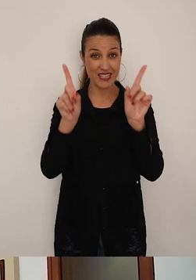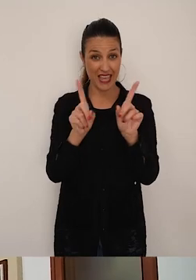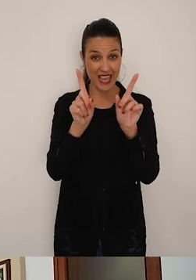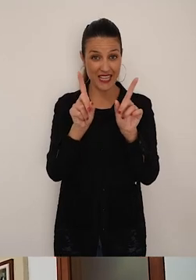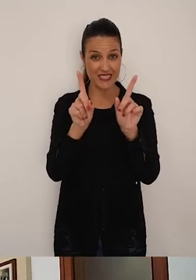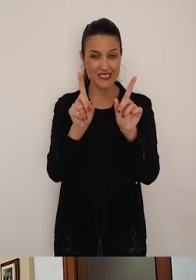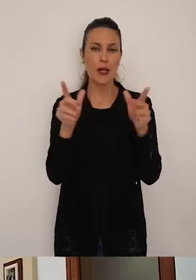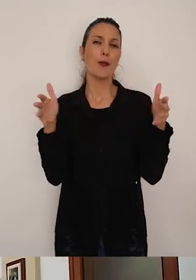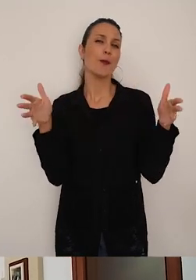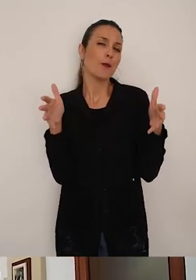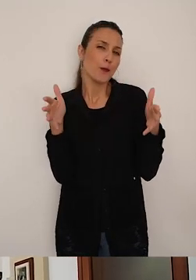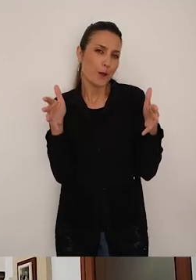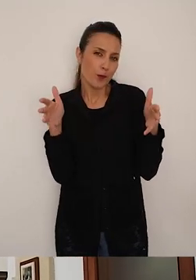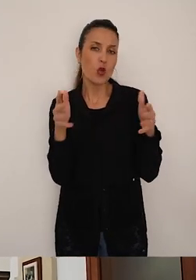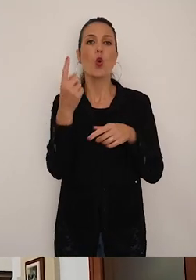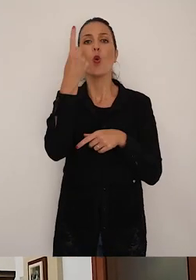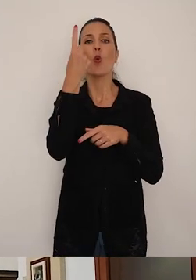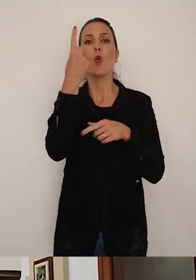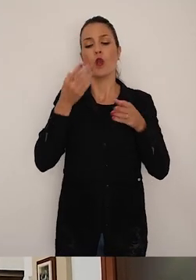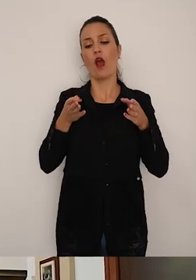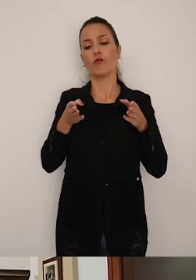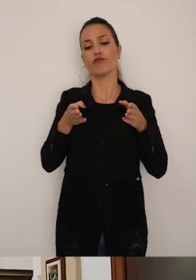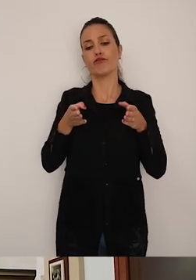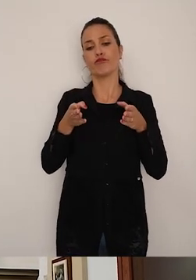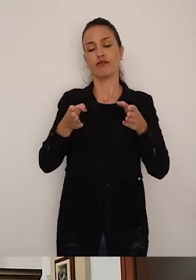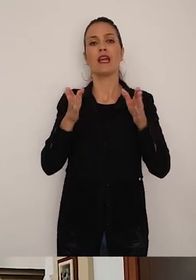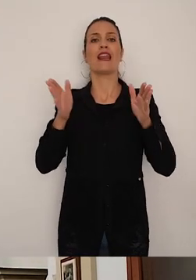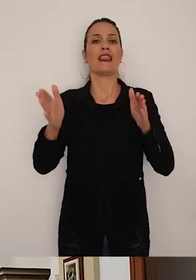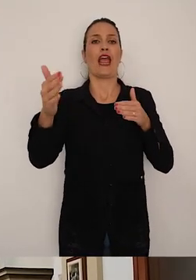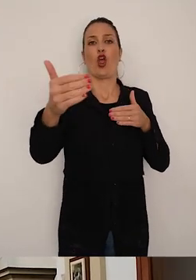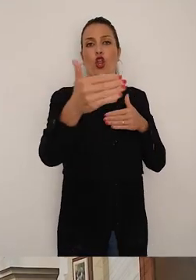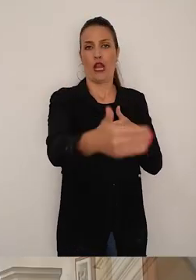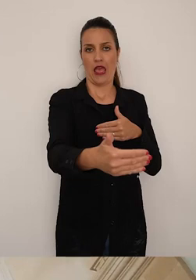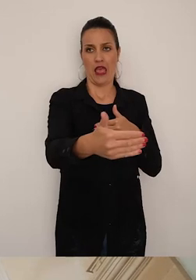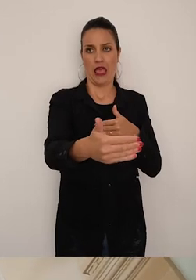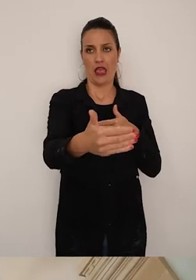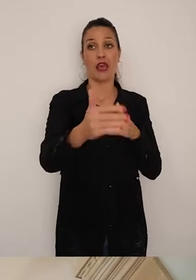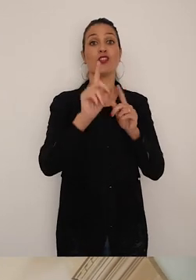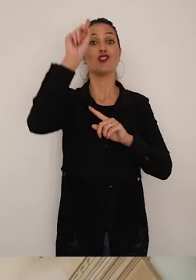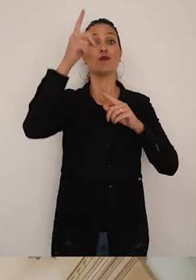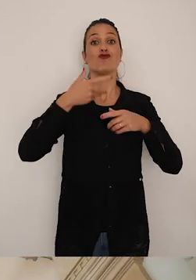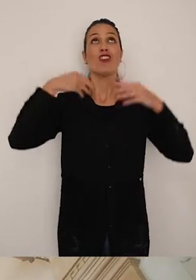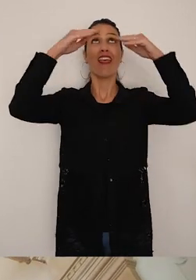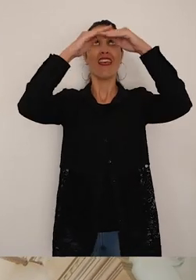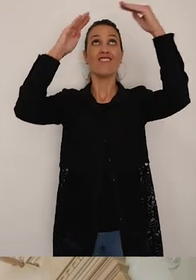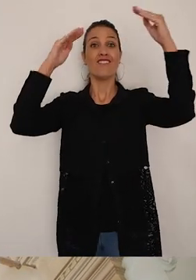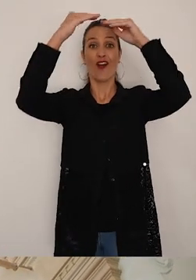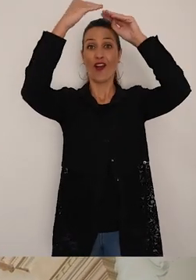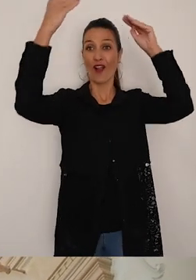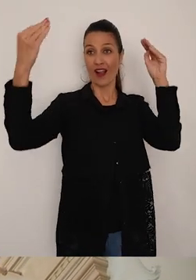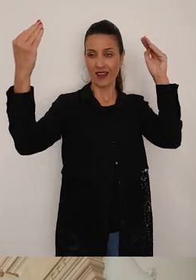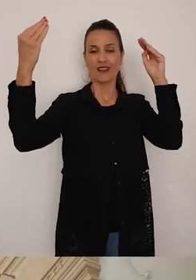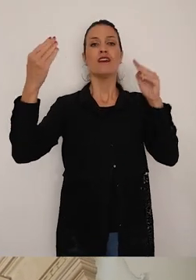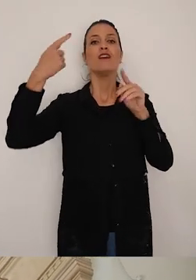L'interno della chiesetta è di modeste dimensioni ad unica navata rettangolare e presenta una copertura di eleganti volte a